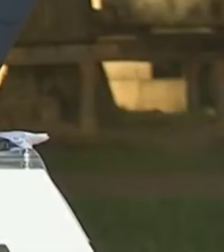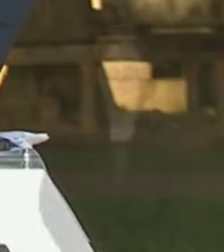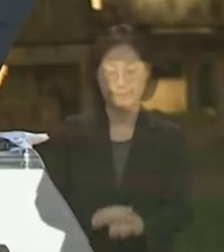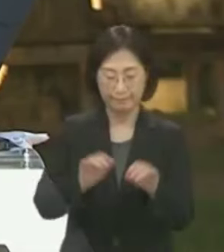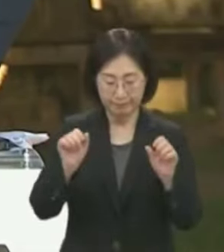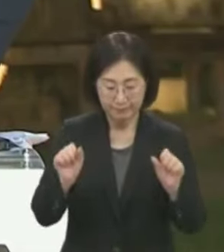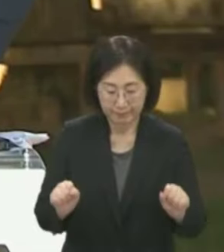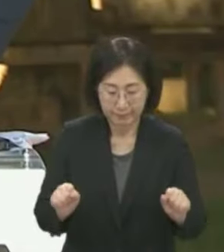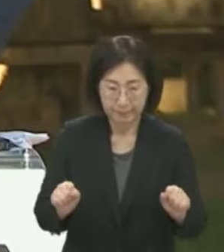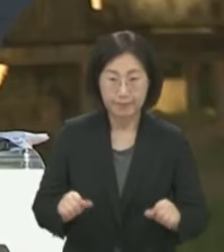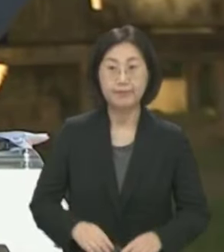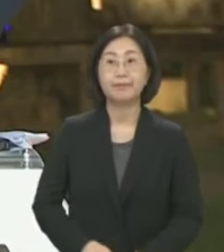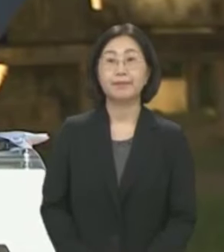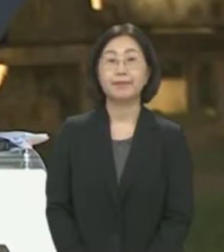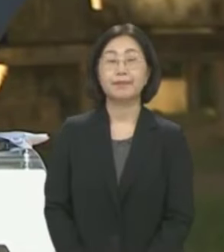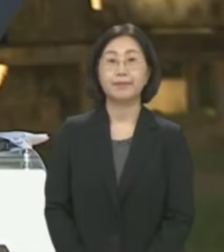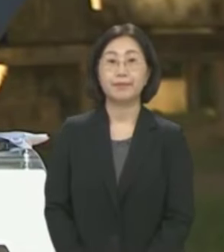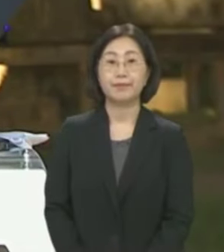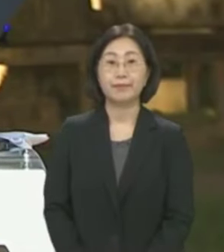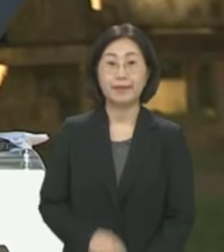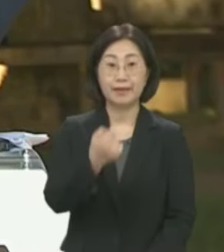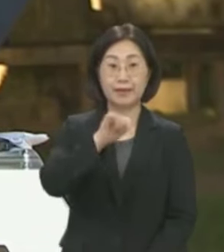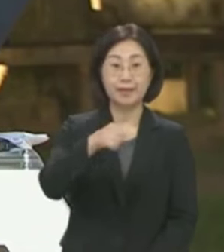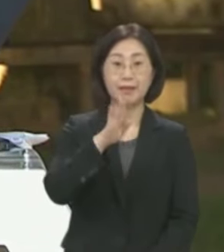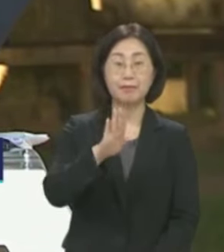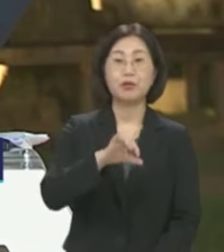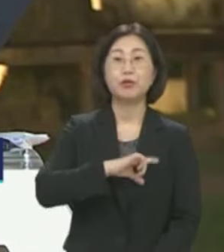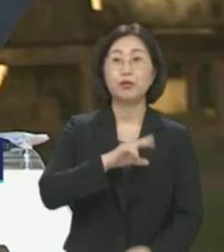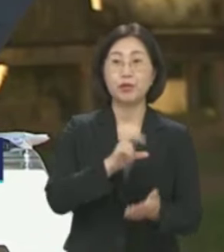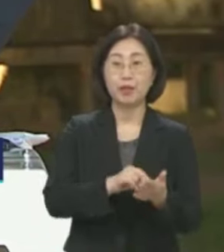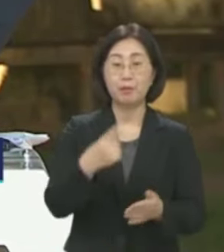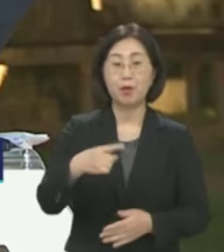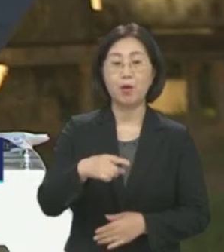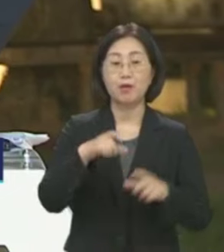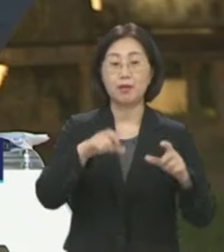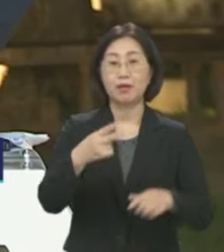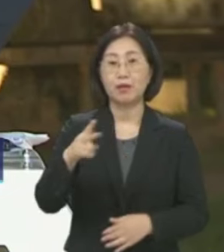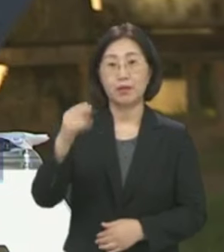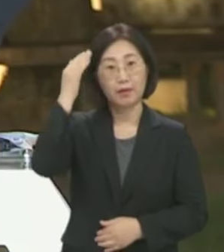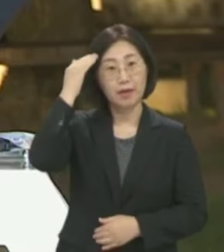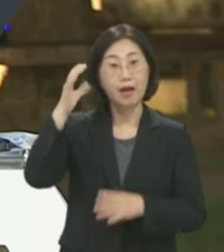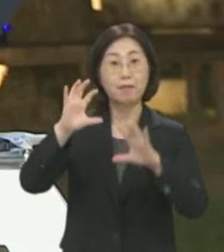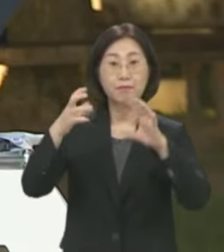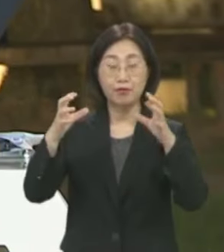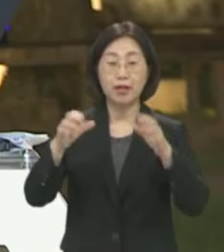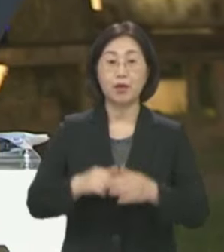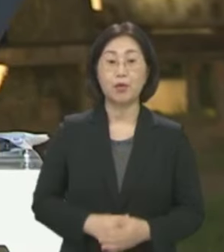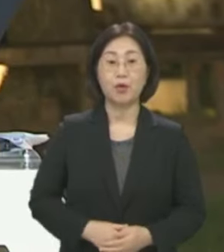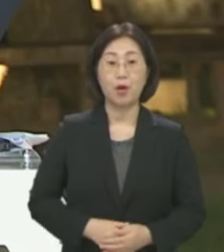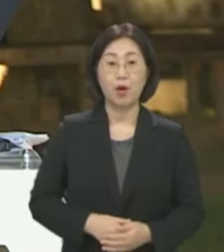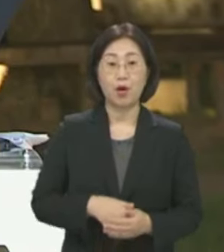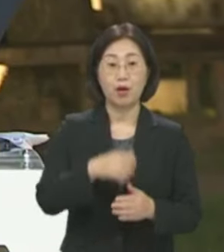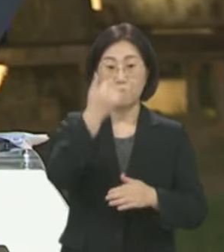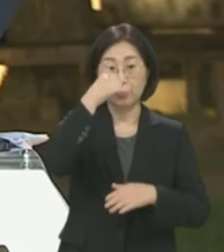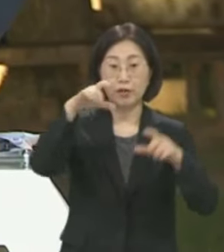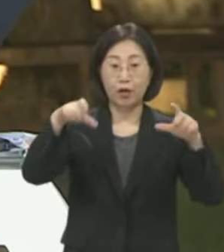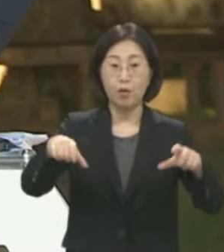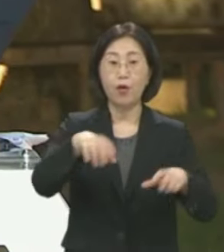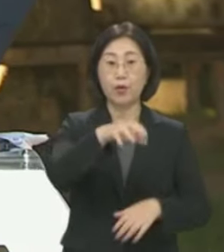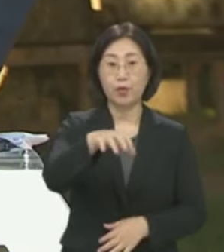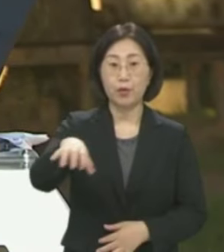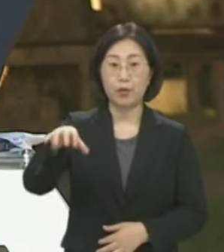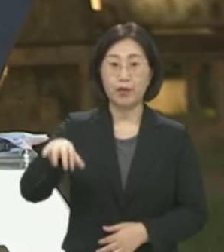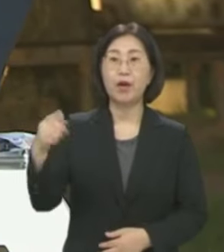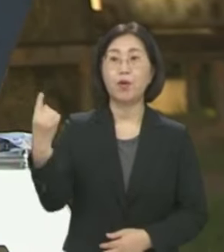시청자 여러분 안녕하십니까? TJB는 지역이 대한민국입니다라는 주제로 충청권 각지에서